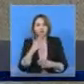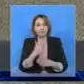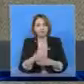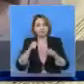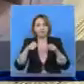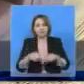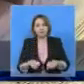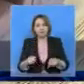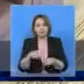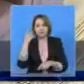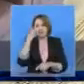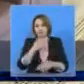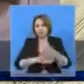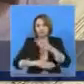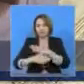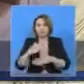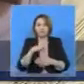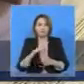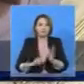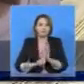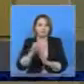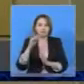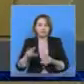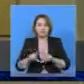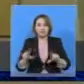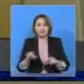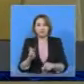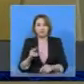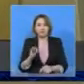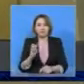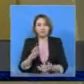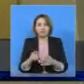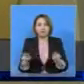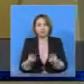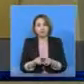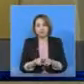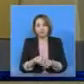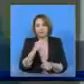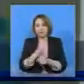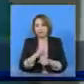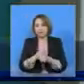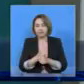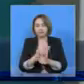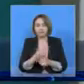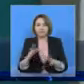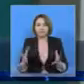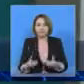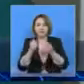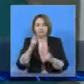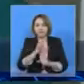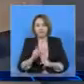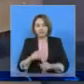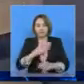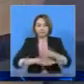правовой помощи лицам с инвалидностью будет запущен центр Тенкурам. Таким образом, работа по социальной поддержке граждан